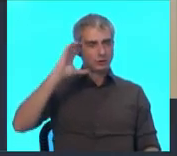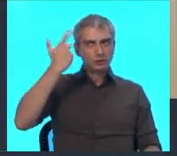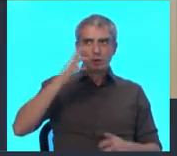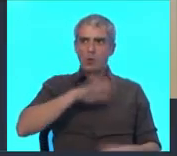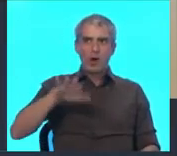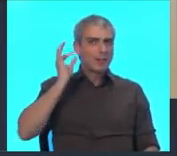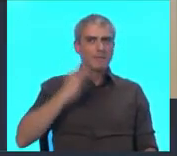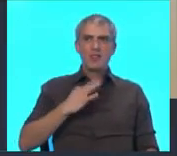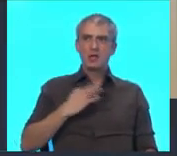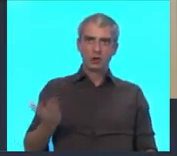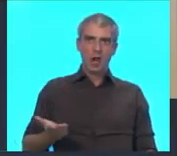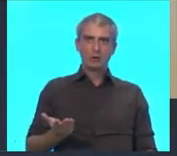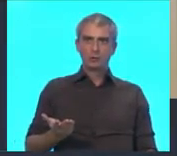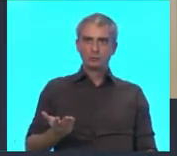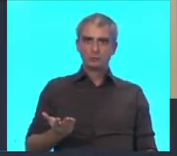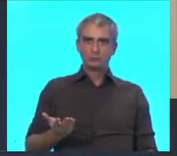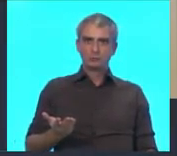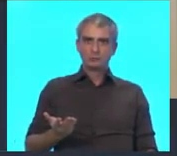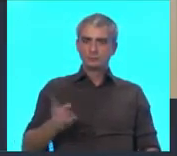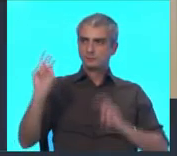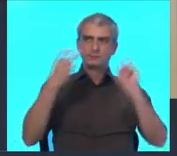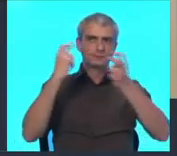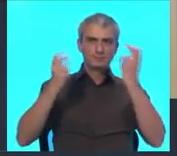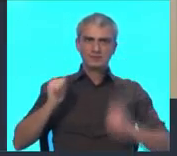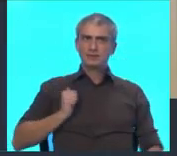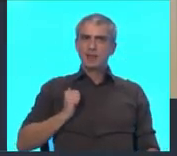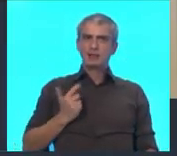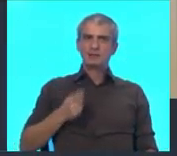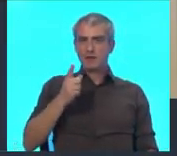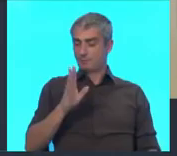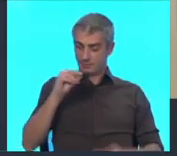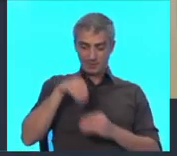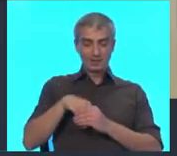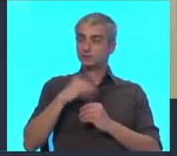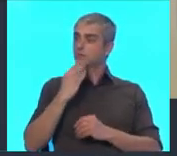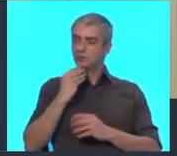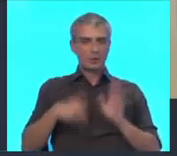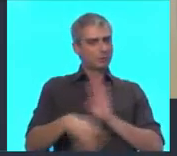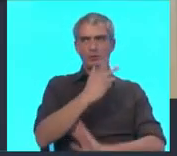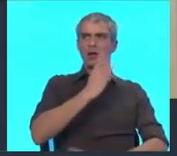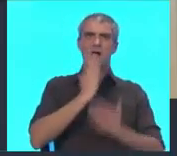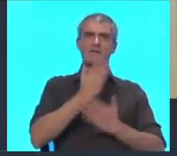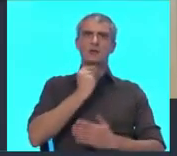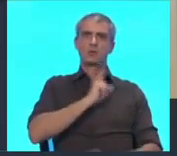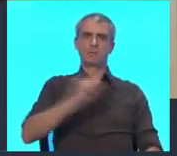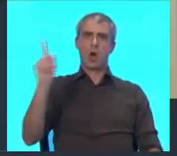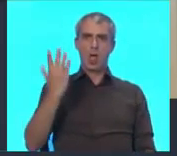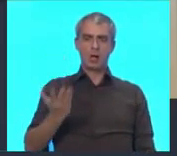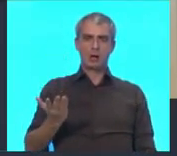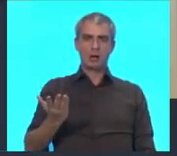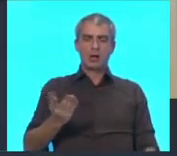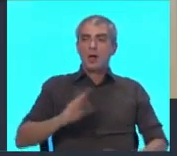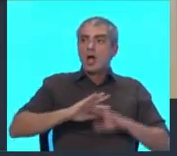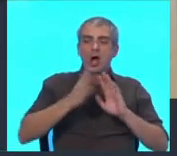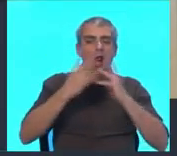הילדות, מגייסים לנו אותם לצבא, הן נכנסות יהודיות, הן לא יהודיות בקצה. כל מערכת הערכים